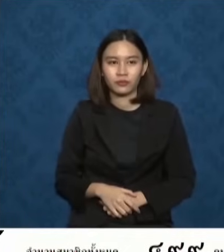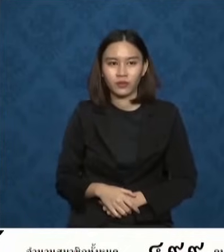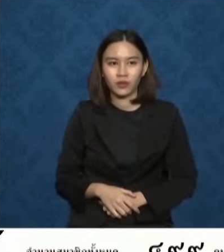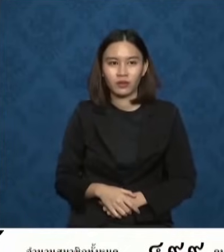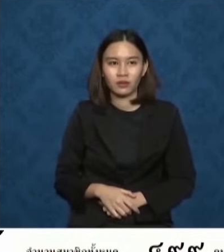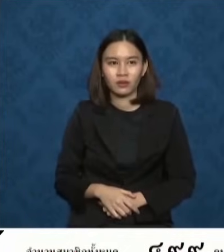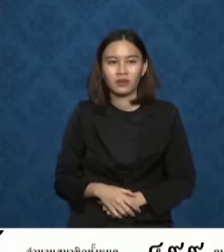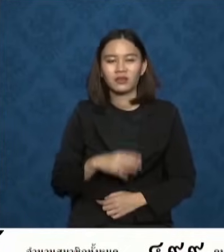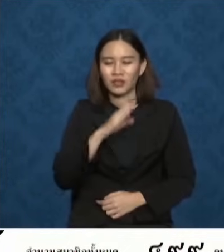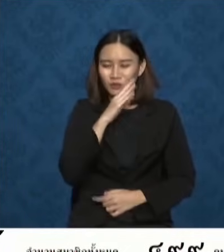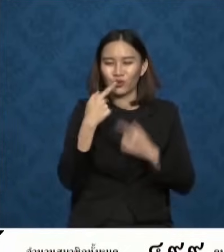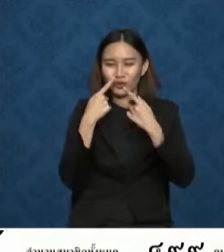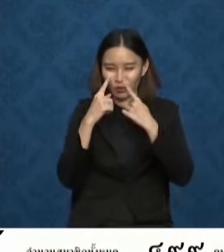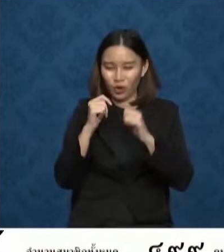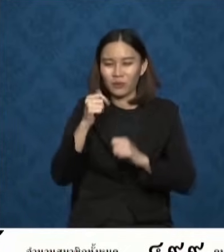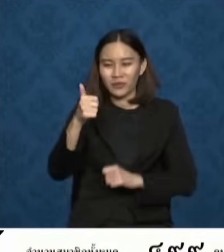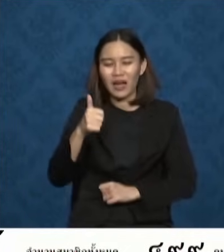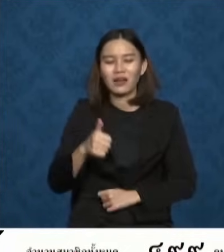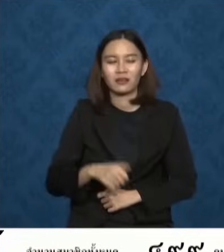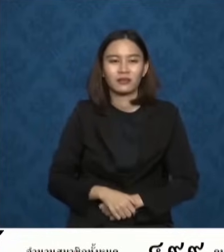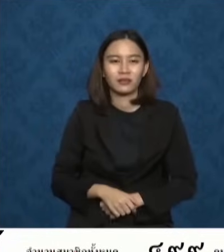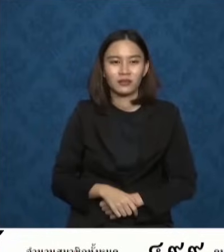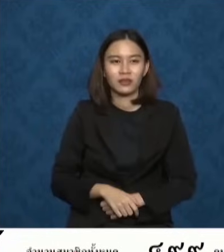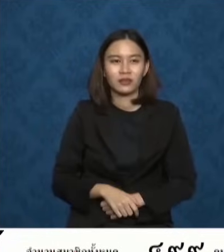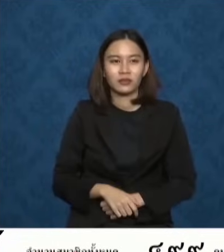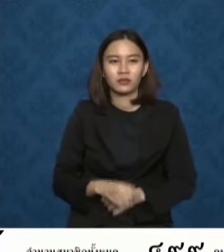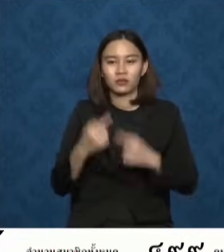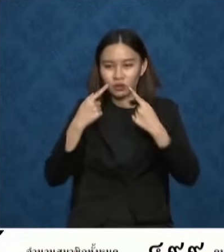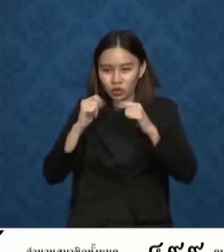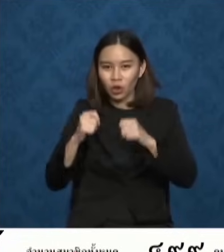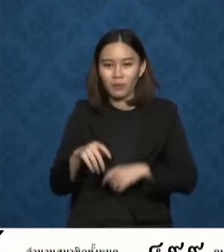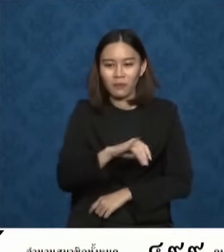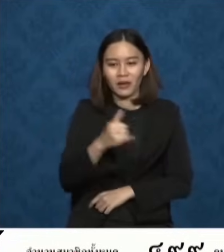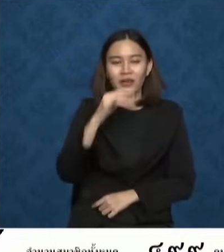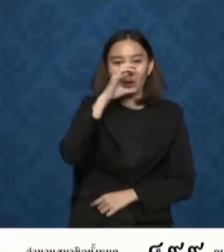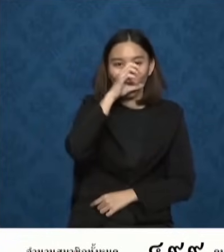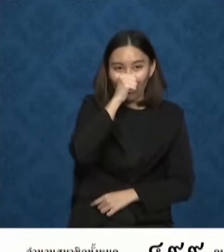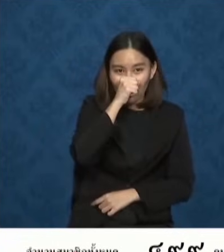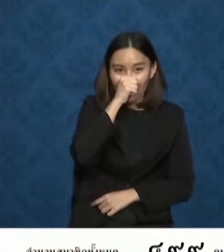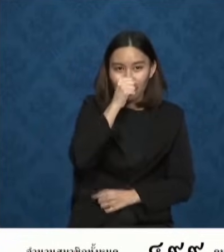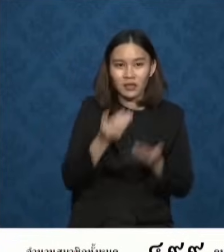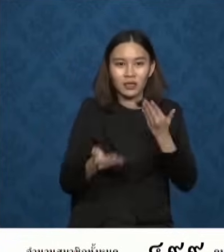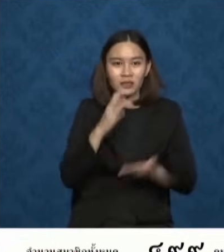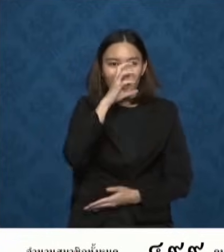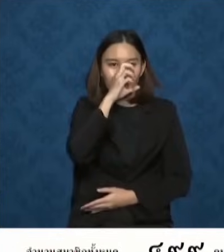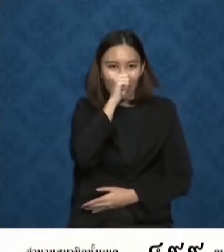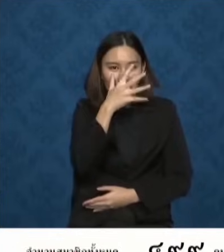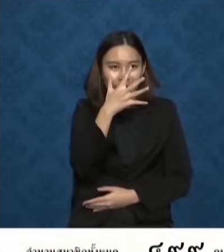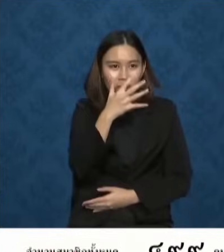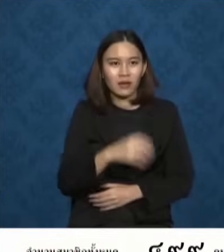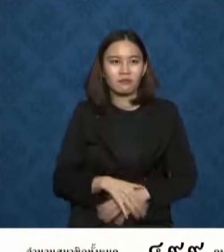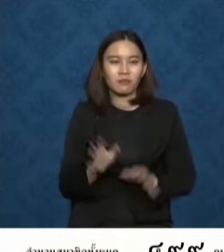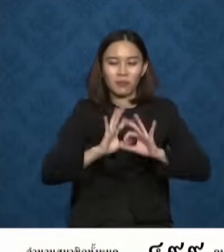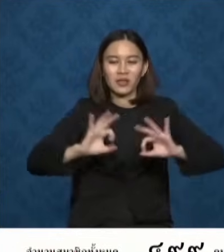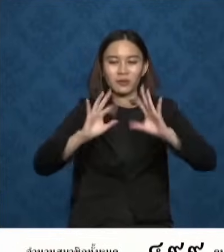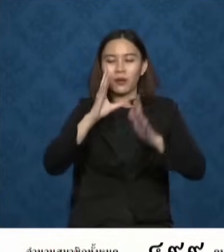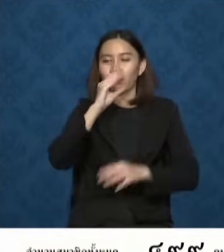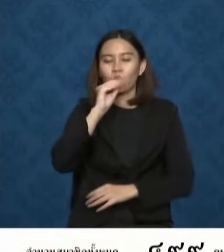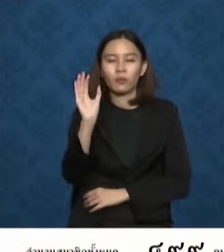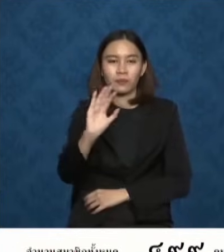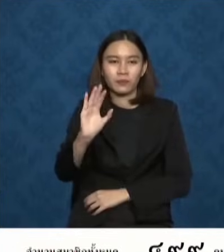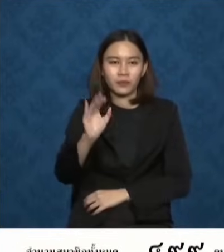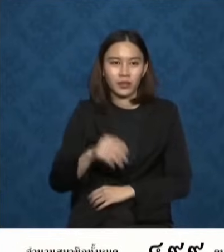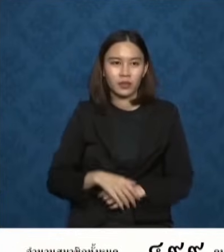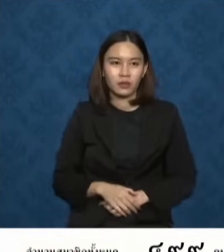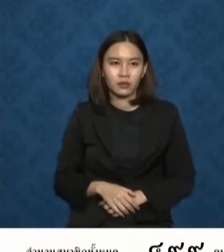ไรที่ตอบได้ก็ตอบแต่บางอย่างมันเป็นความลับหรือไม่เป็นความลับแต่ไม่จำเป็นก็ไม่ควรพูด